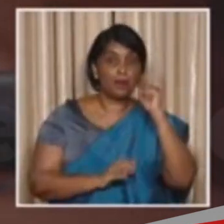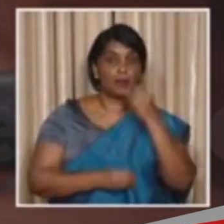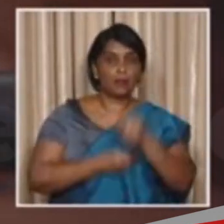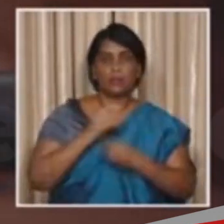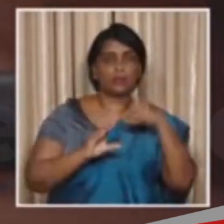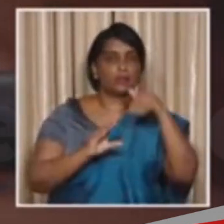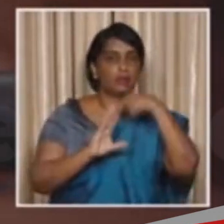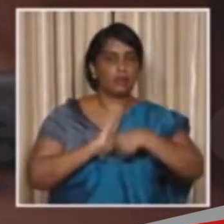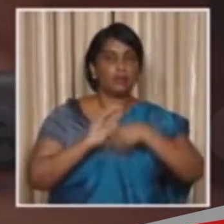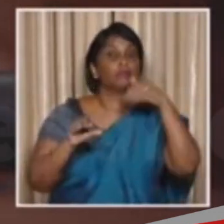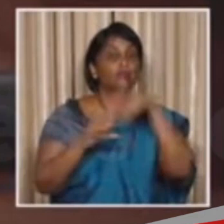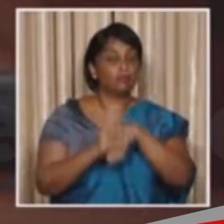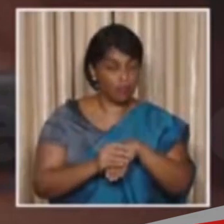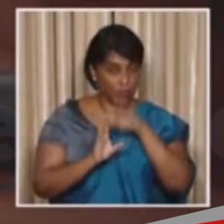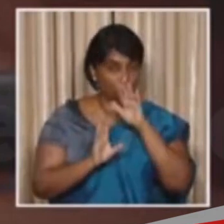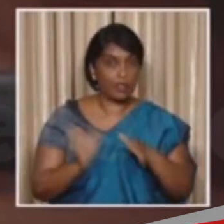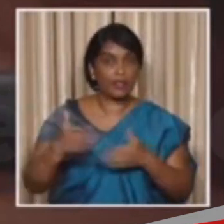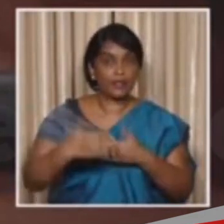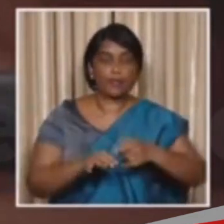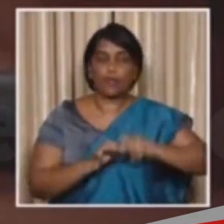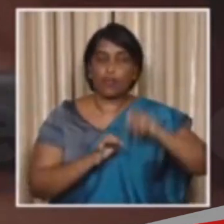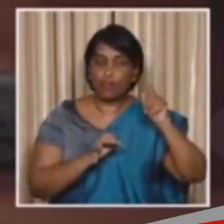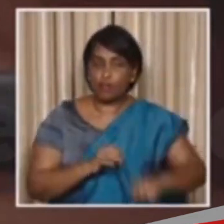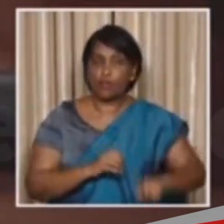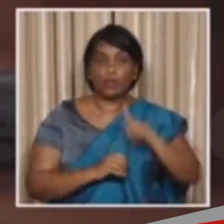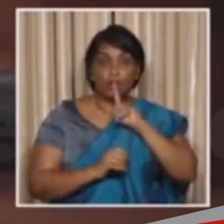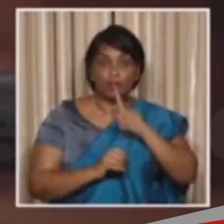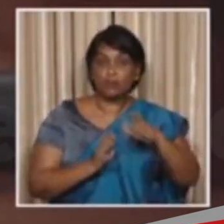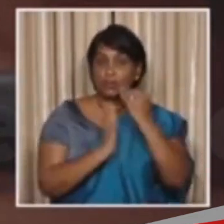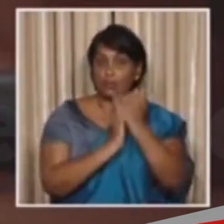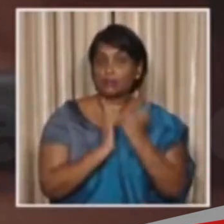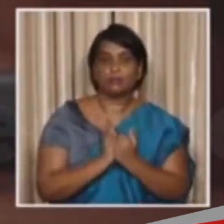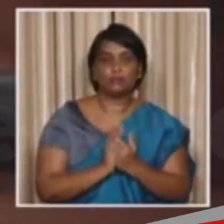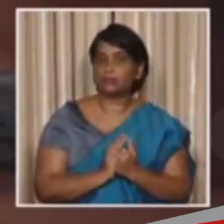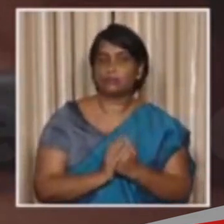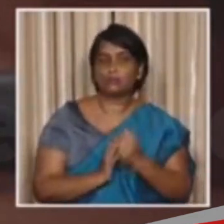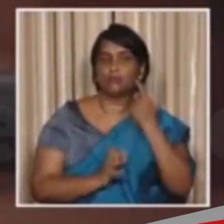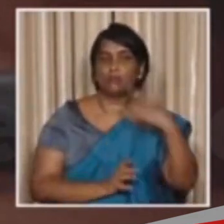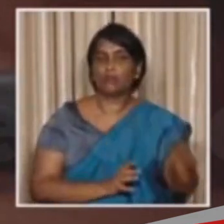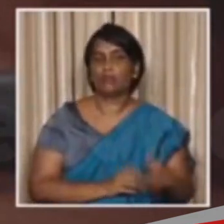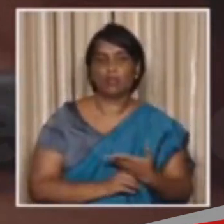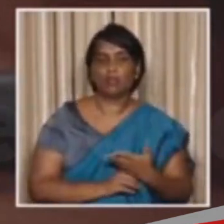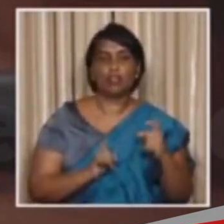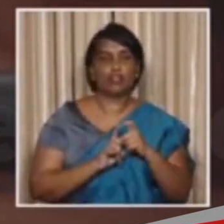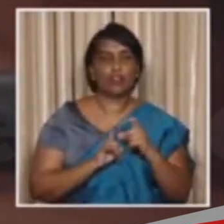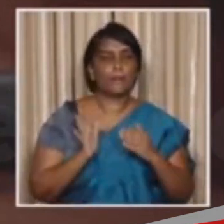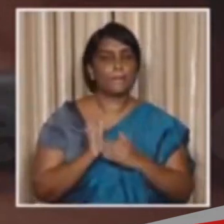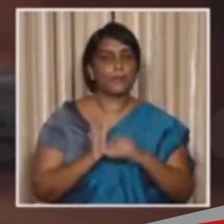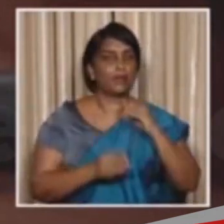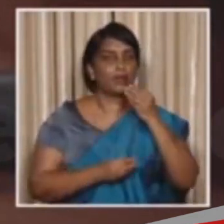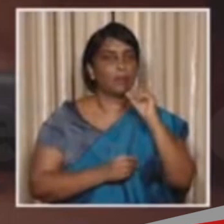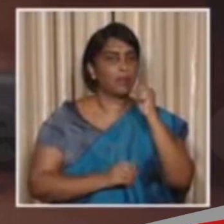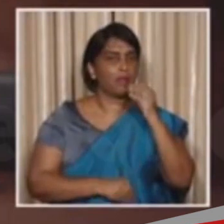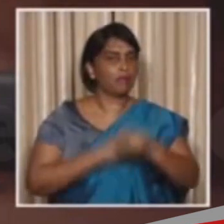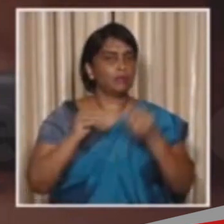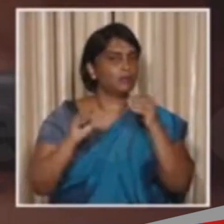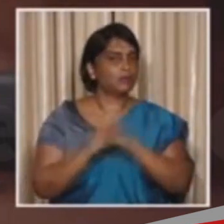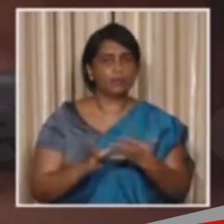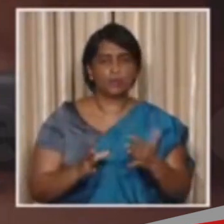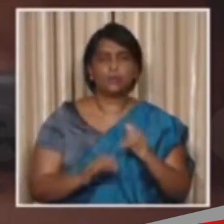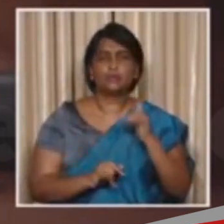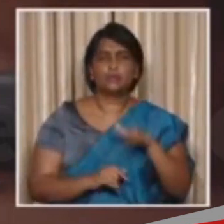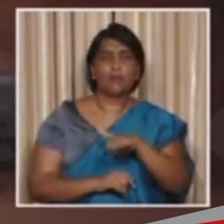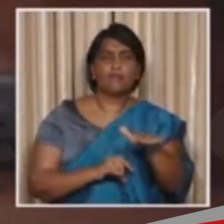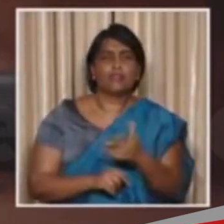තුල සිදුවිය යුතු බවට කැබිනට් මණ්ඩලය විසින් පැනවූ කොන්දේසියද සලකලානේ. මොකද ඩොලර් මිලියන 50ක ආයෝජනය කරලානේ මේ සමහරව